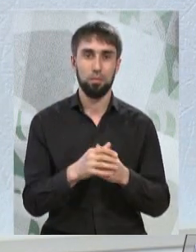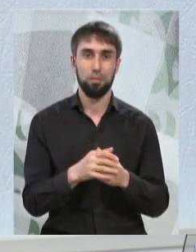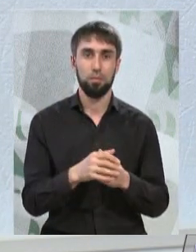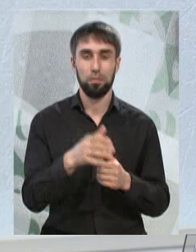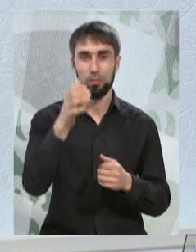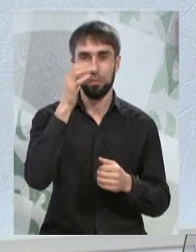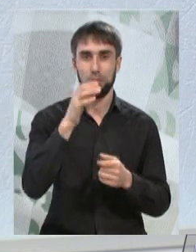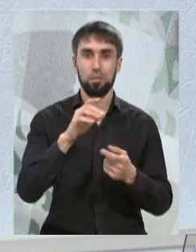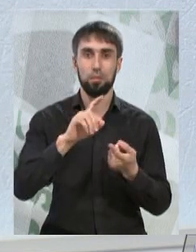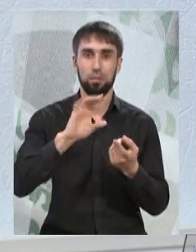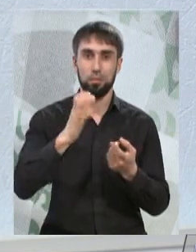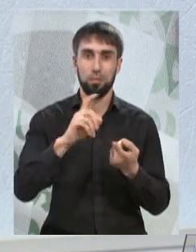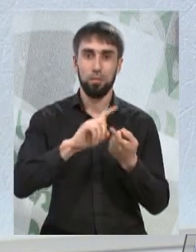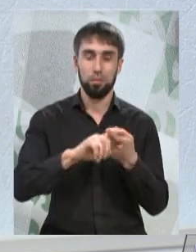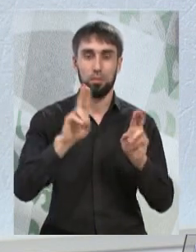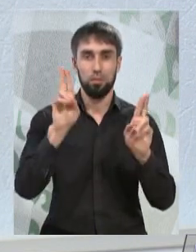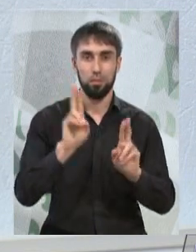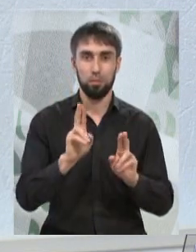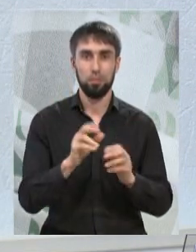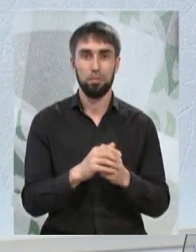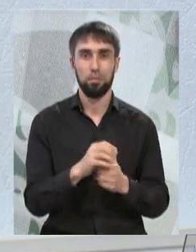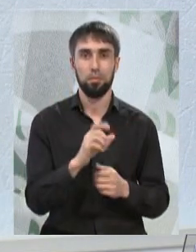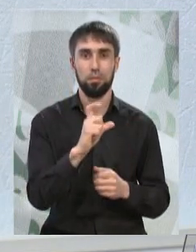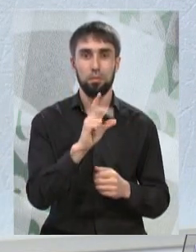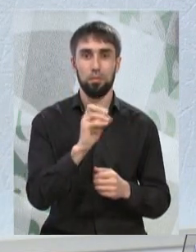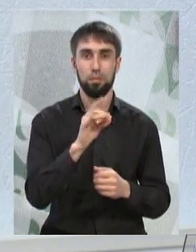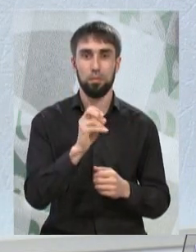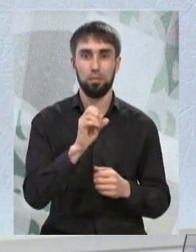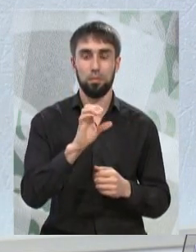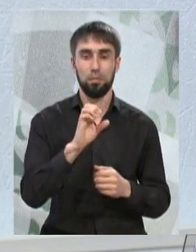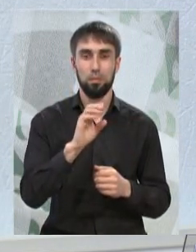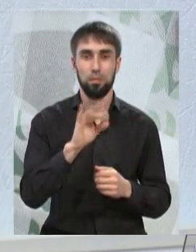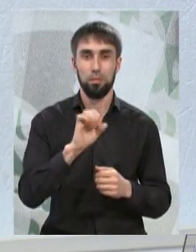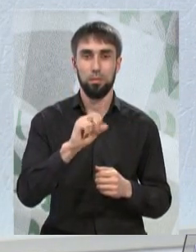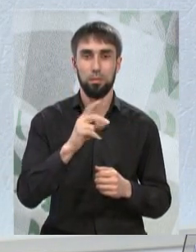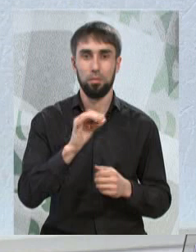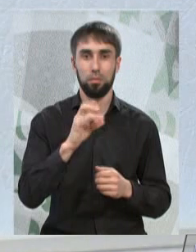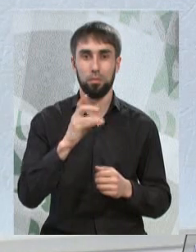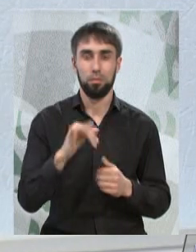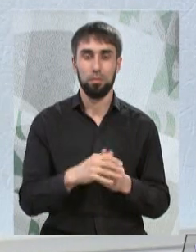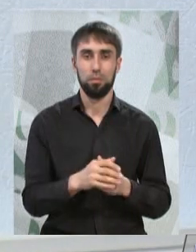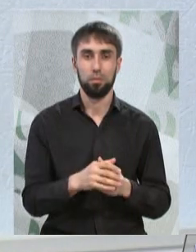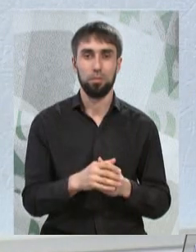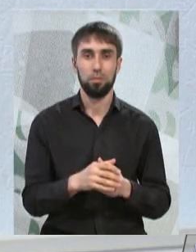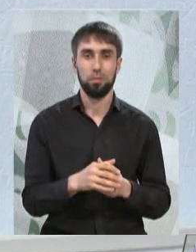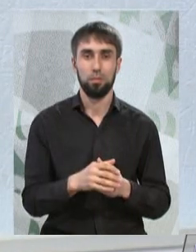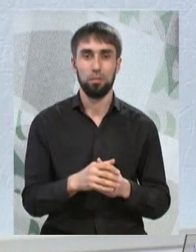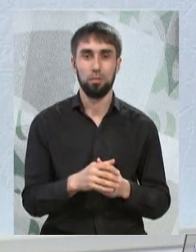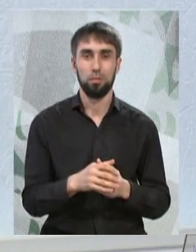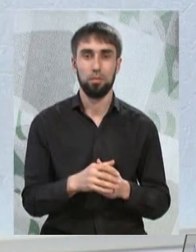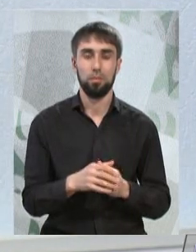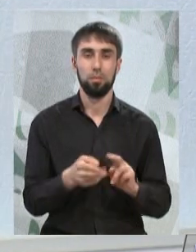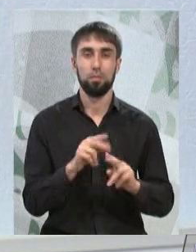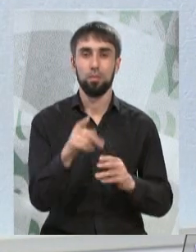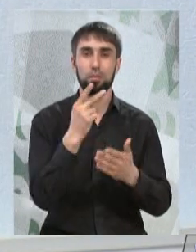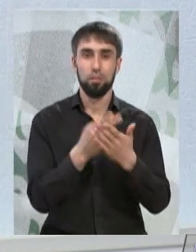образованы в соответствии с принципом экстерриториальности. В этих судах реализуется принцип сплошной кассации, который